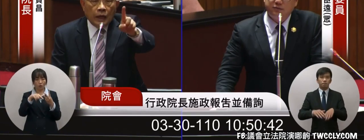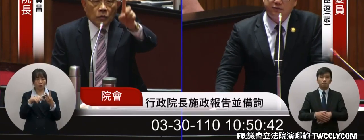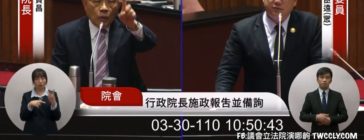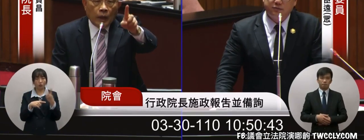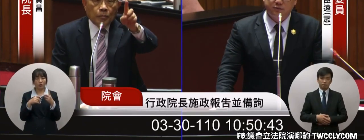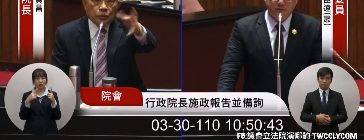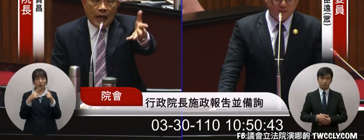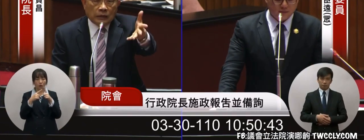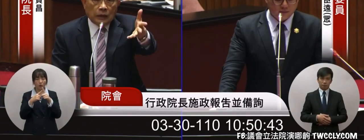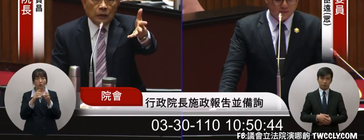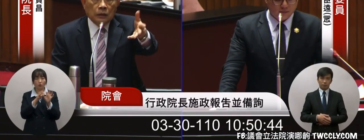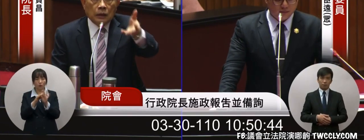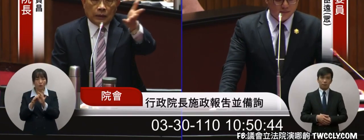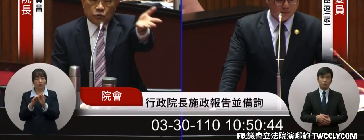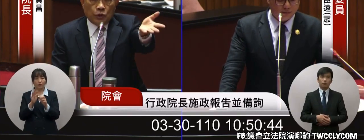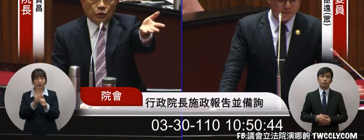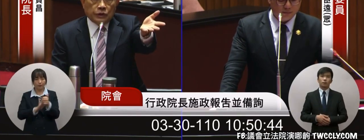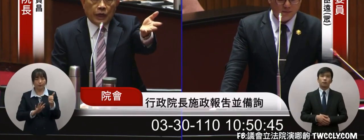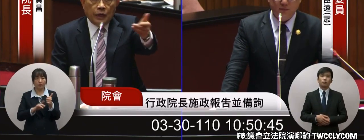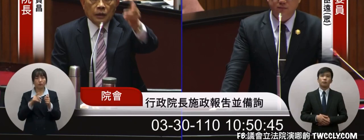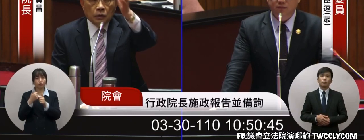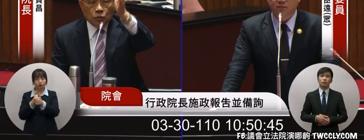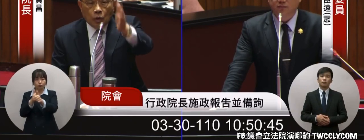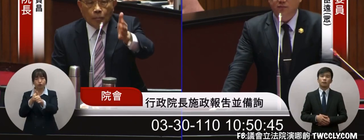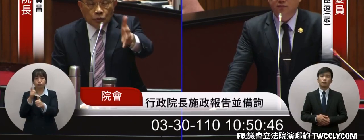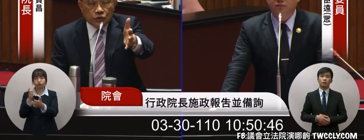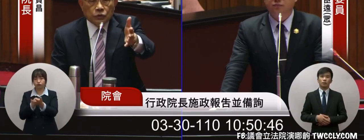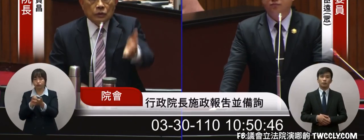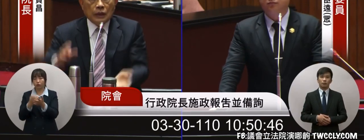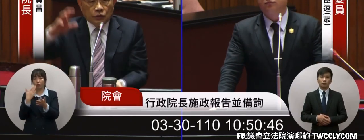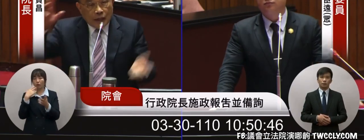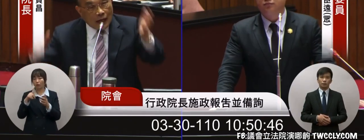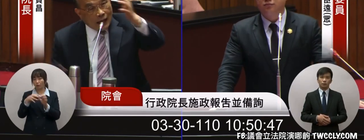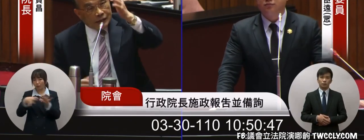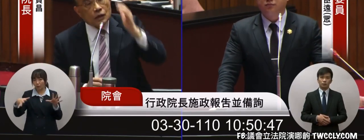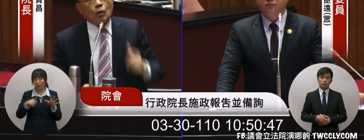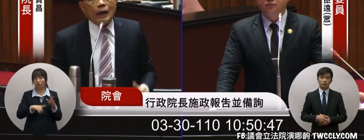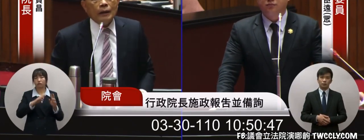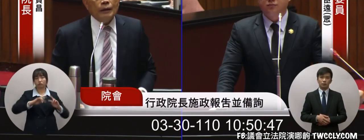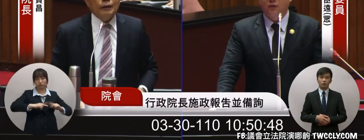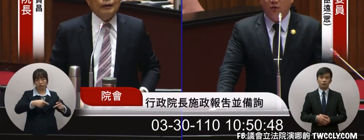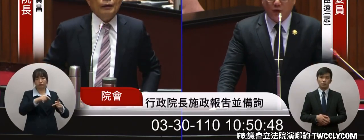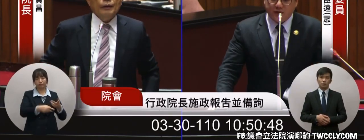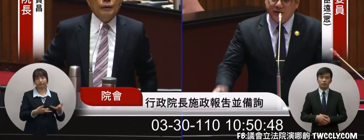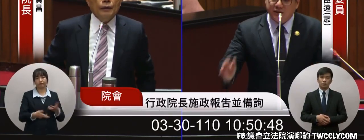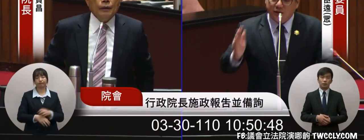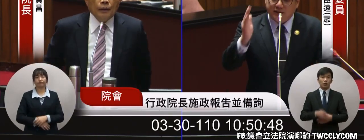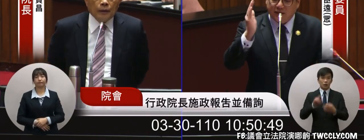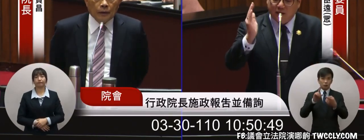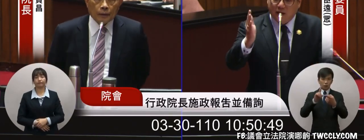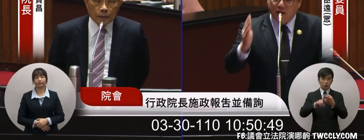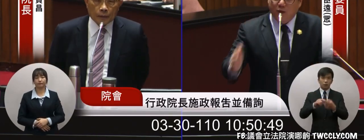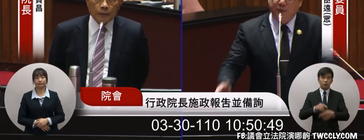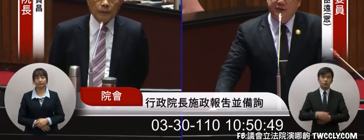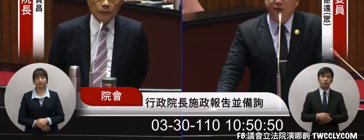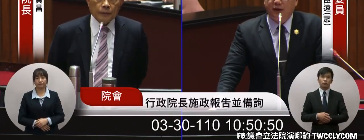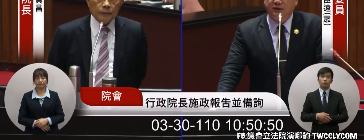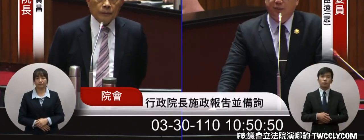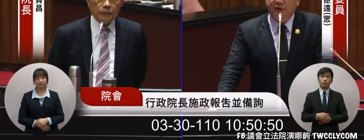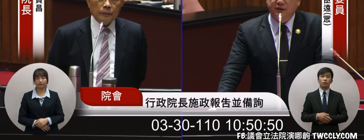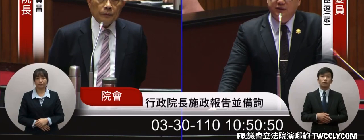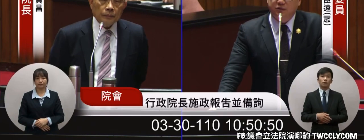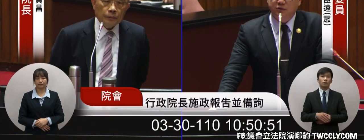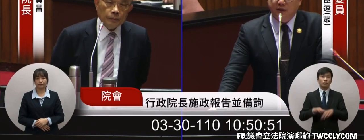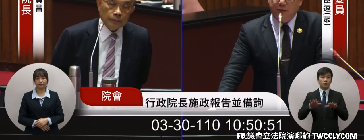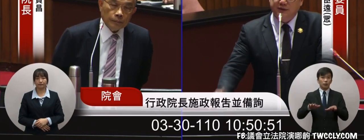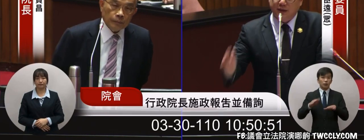何人為不張的那追究責任如果不是那就應該改正過來對但是像我們